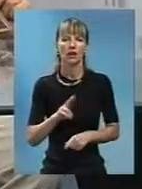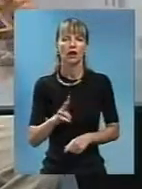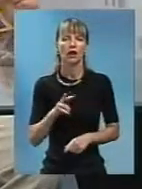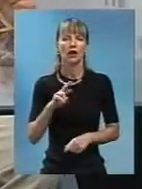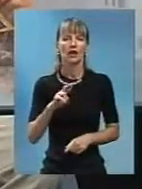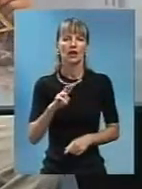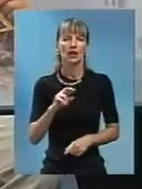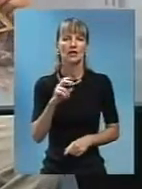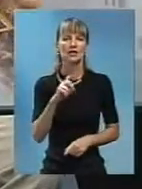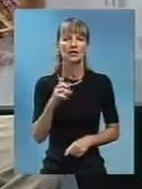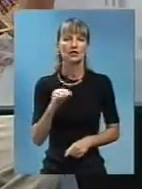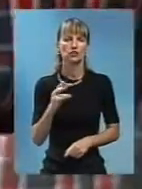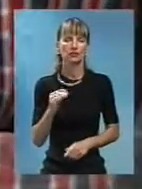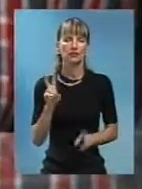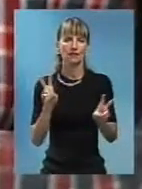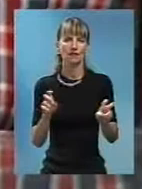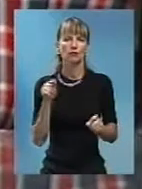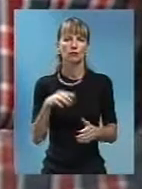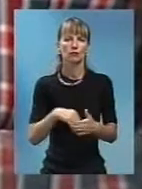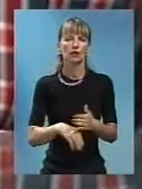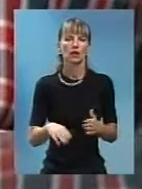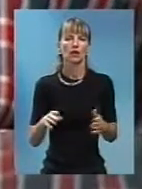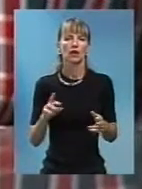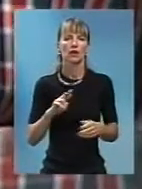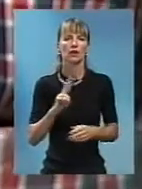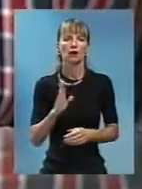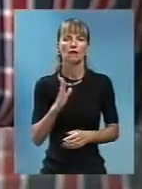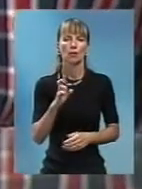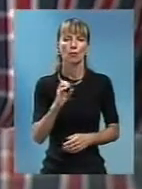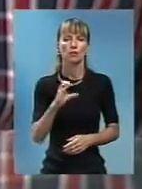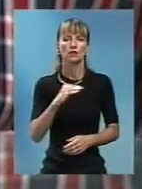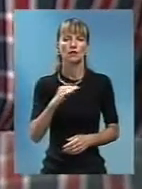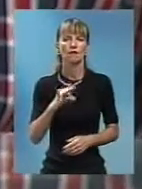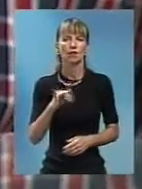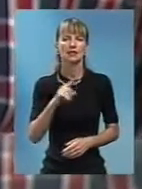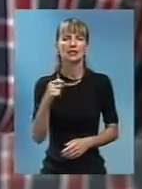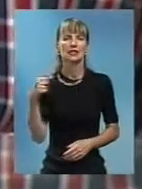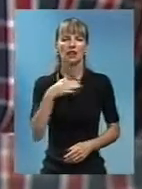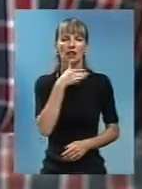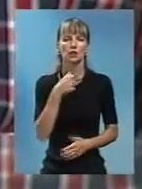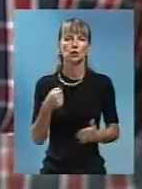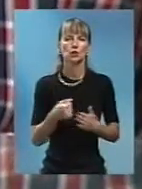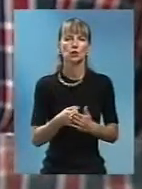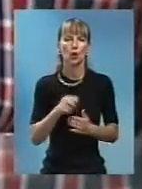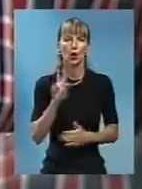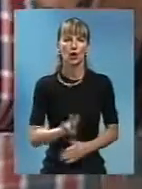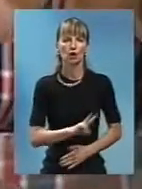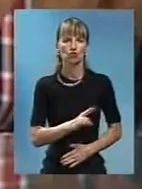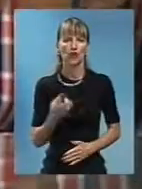в тому ж значенні, як в Боспорі. Тобто за тисячу років до хрещення,